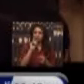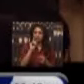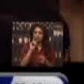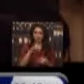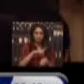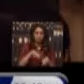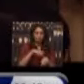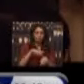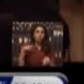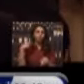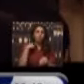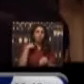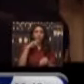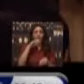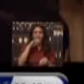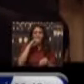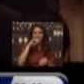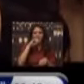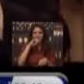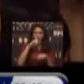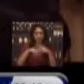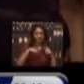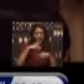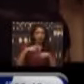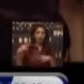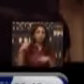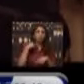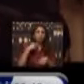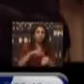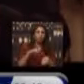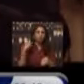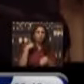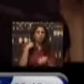تضيع وقت وتضيع مشاعر ولا منه فايدة.